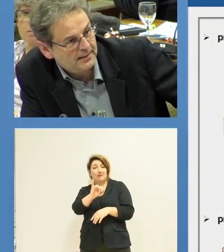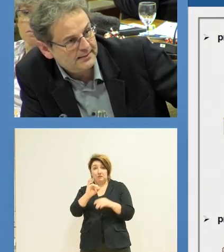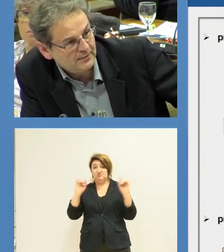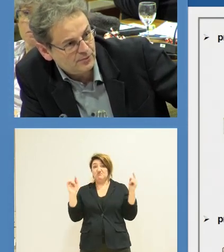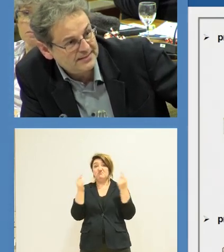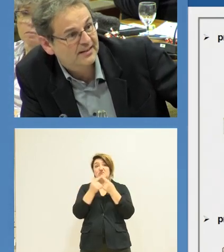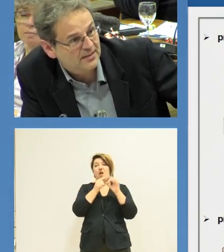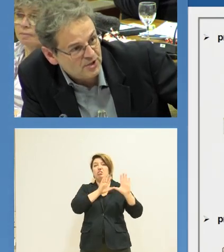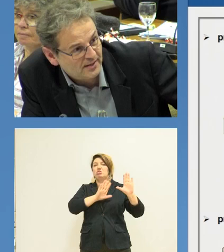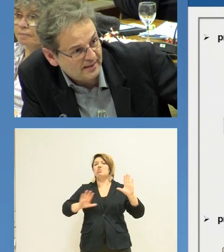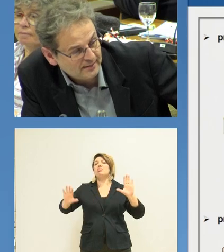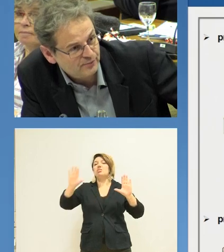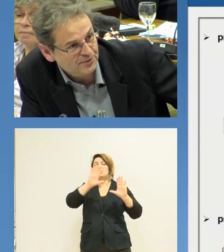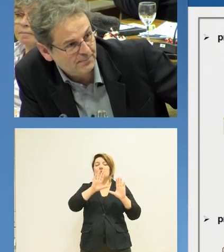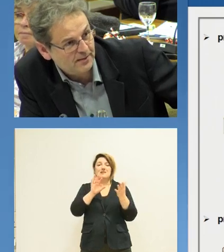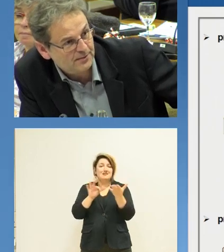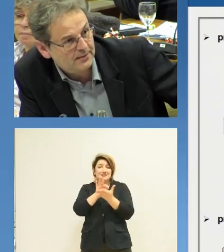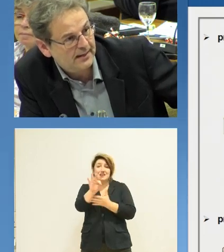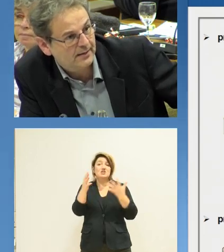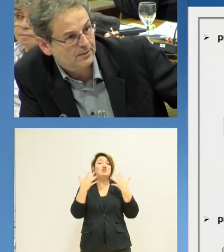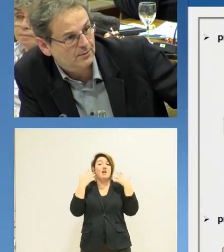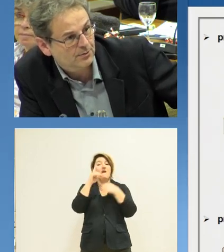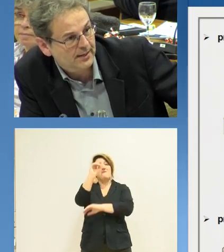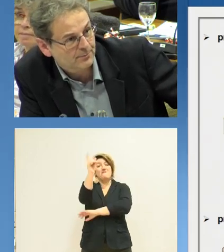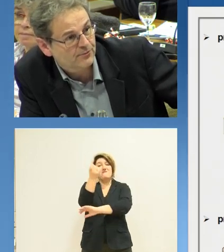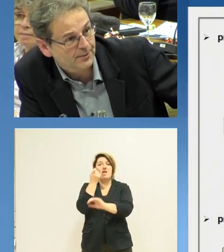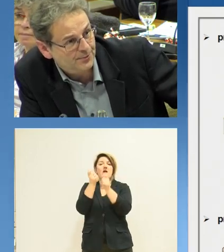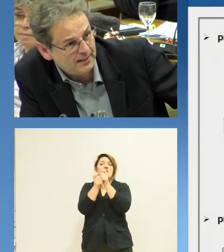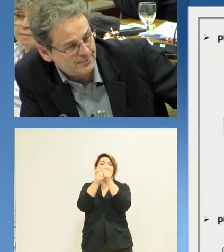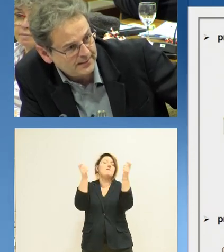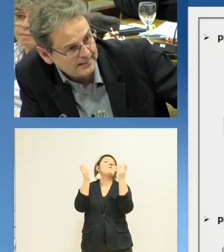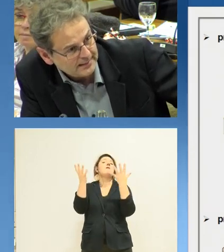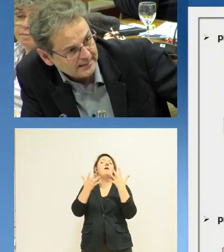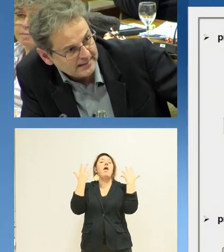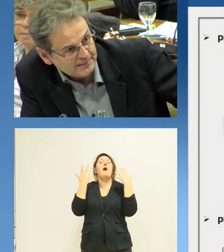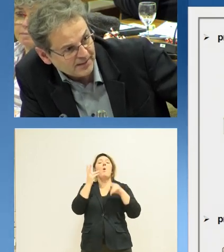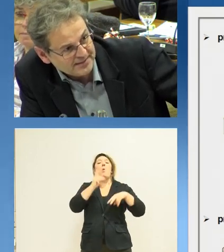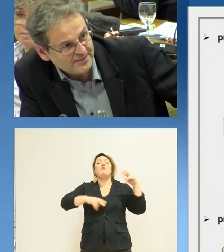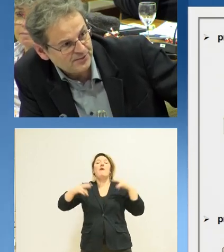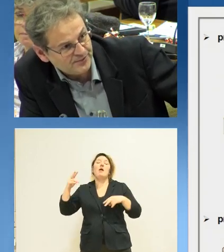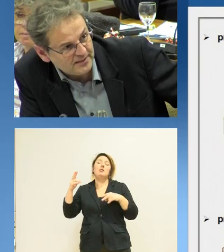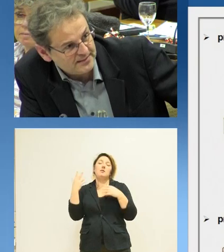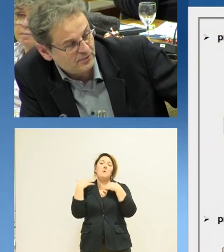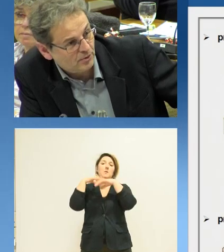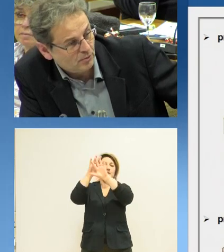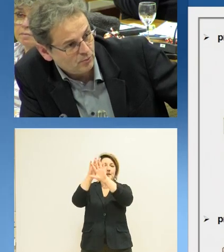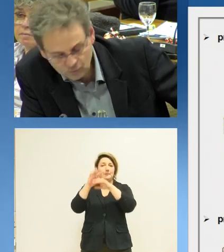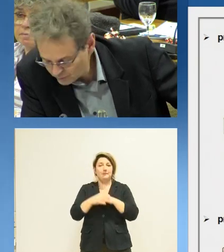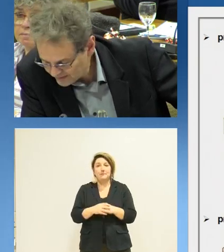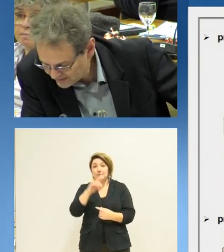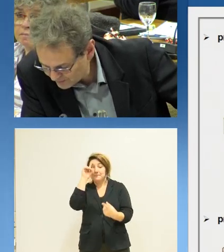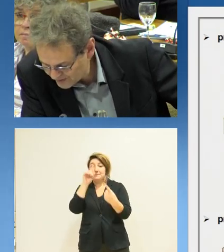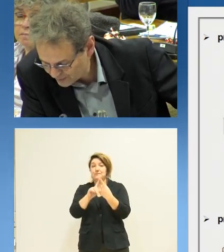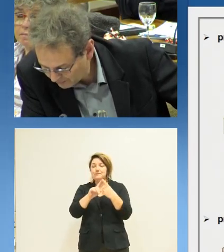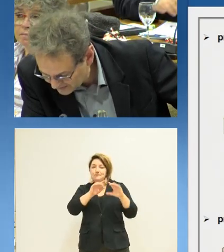la carte stratégique air fournis par aires rhône alpes auvergne rhône-alpes et qui permet d'identifier les secteurs où